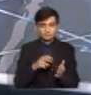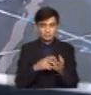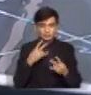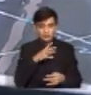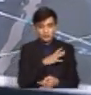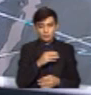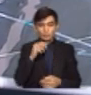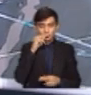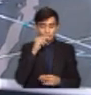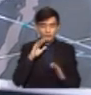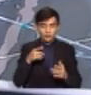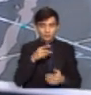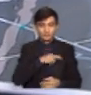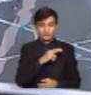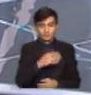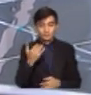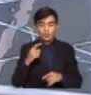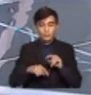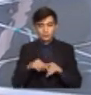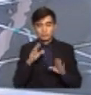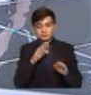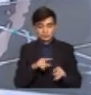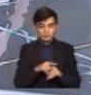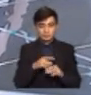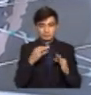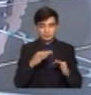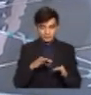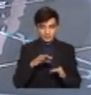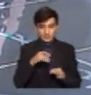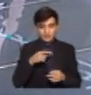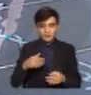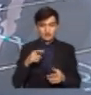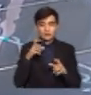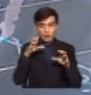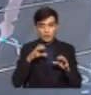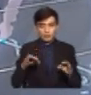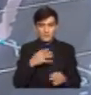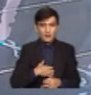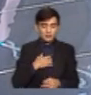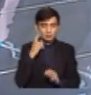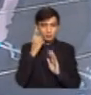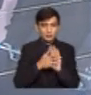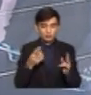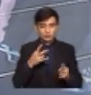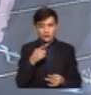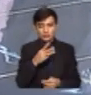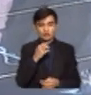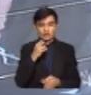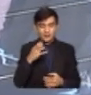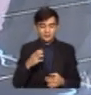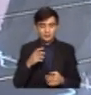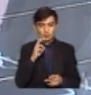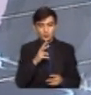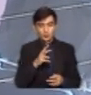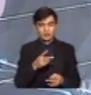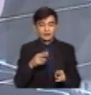изъятии по умолчанию донорских органов в случае смерти. Эта норма есть и в действующем законе. Важно понять, это шанс на жизнь для